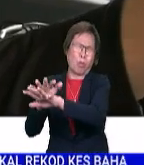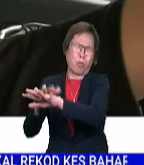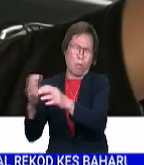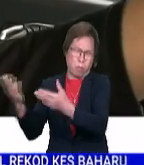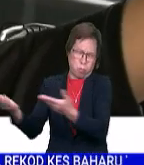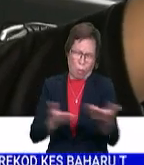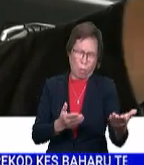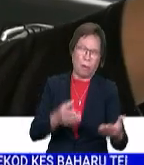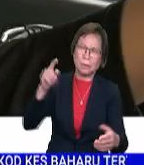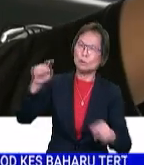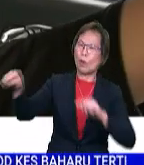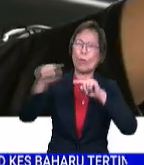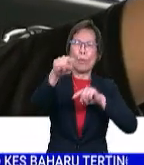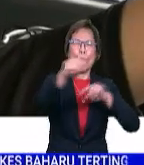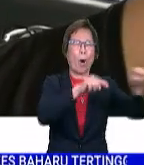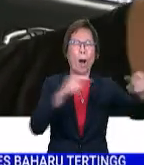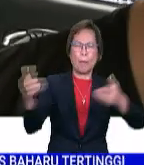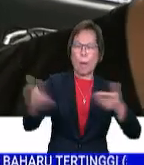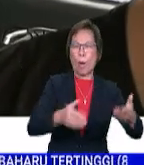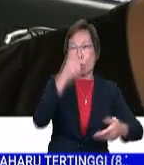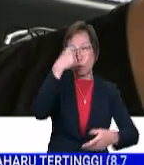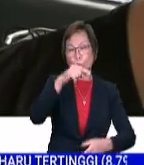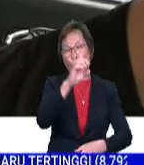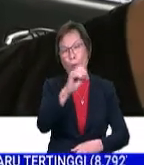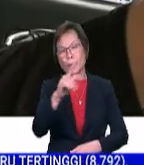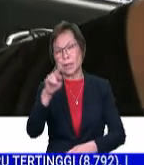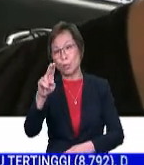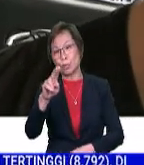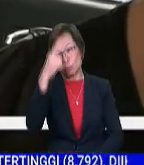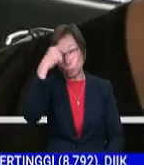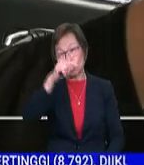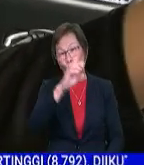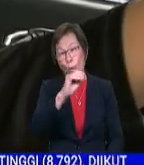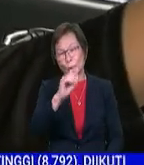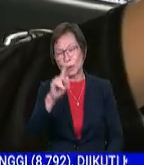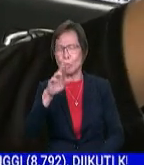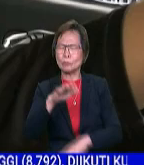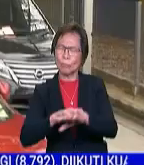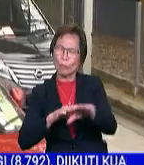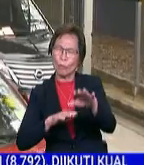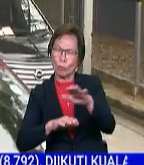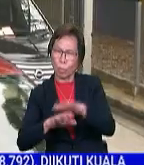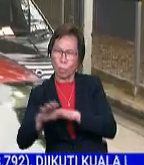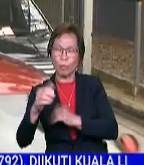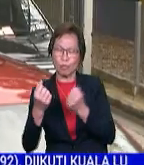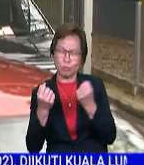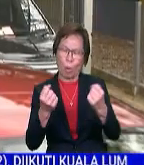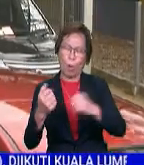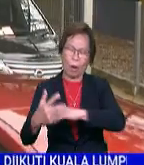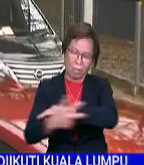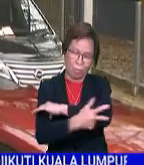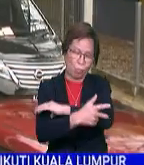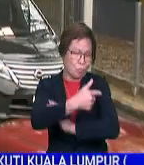lah mana-mana saya pergi kan. Tapi untuk OKU ni saya rasa saya lebih selesa lah.